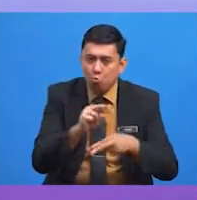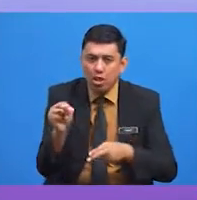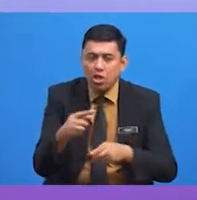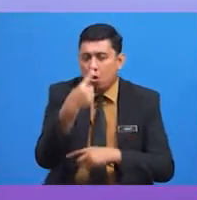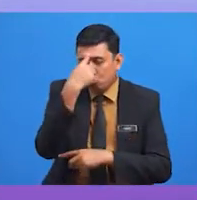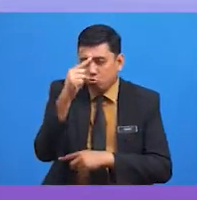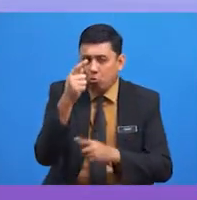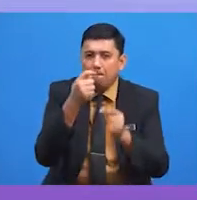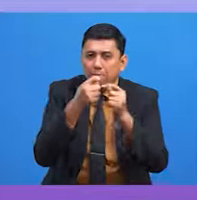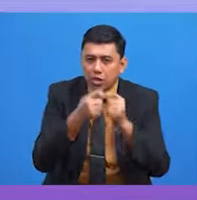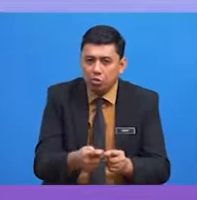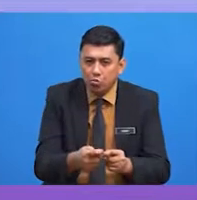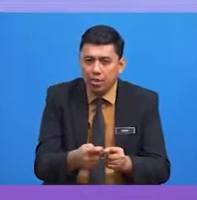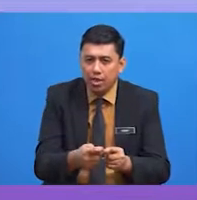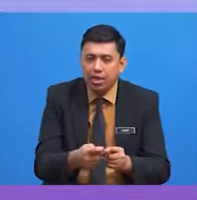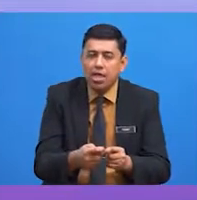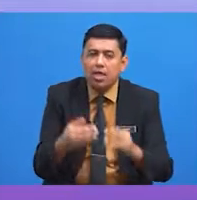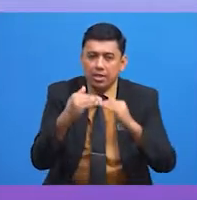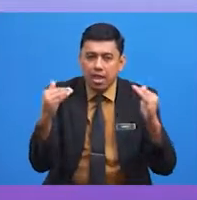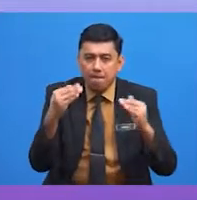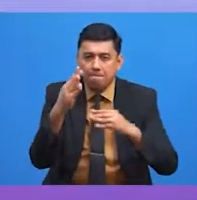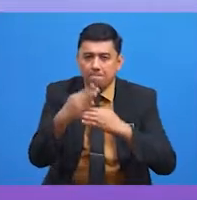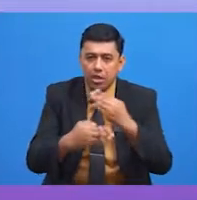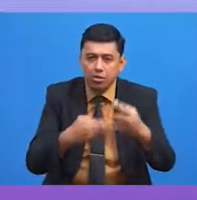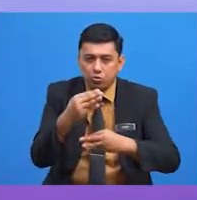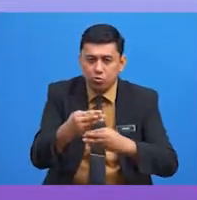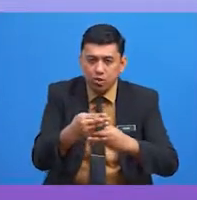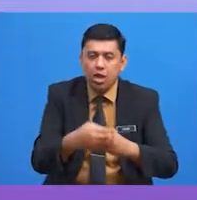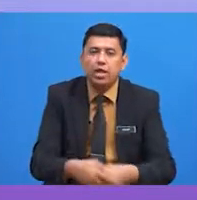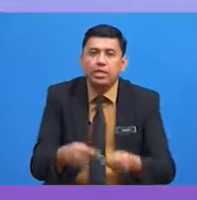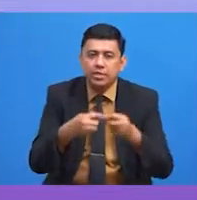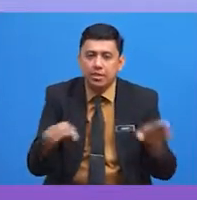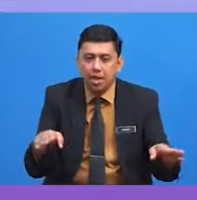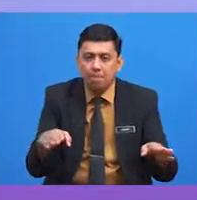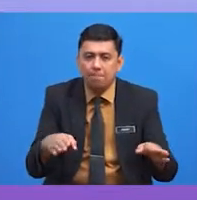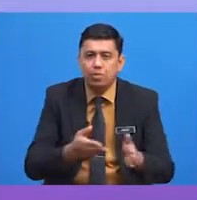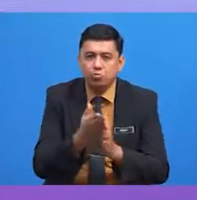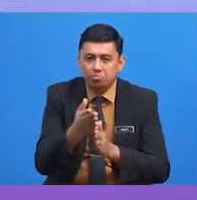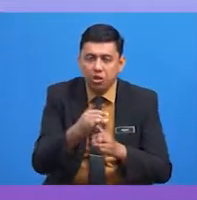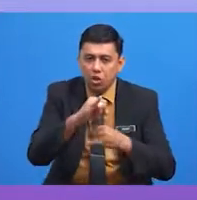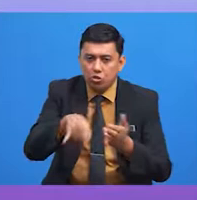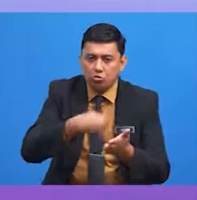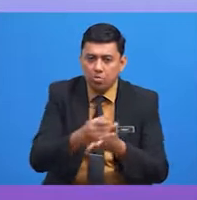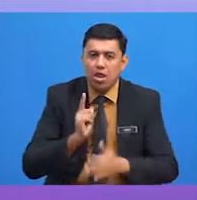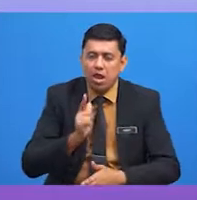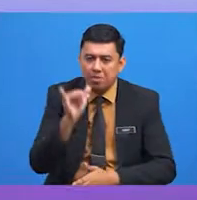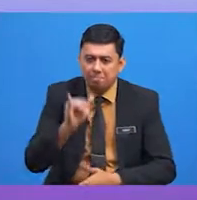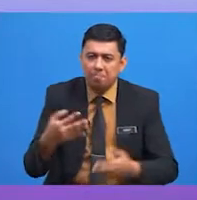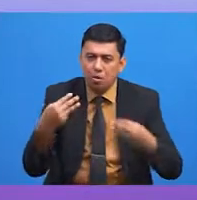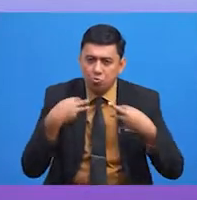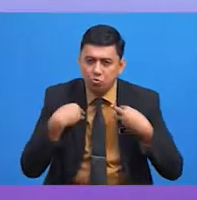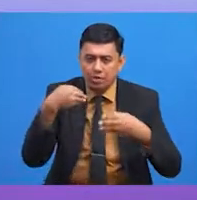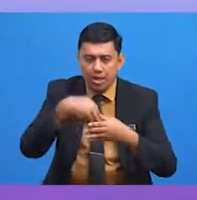menentukan taraf kemajuan ialah menerusi jumlah laras yang wujud dalam